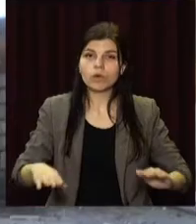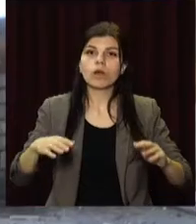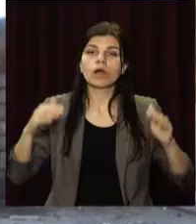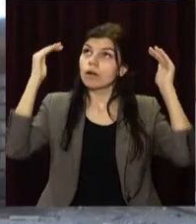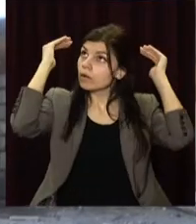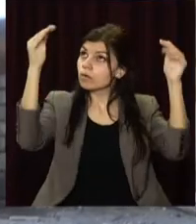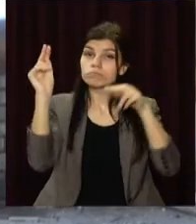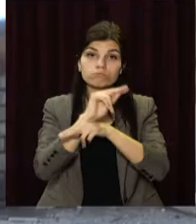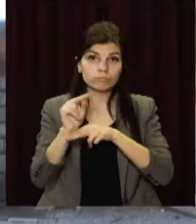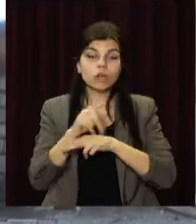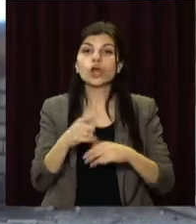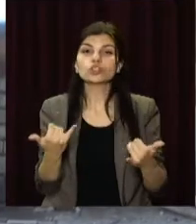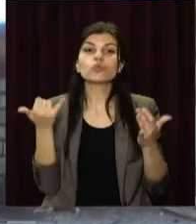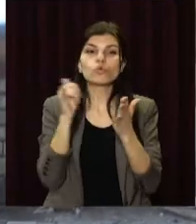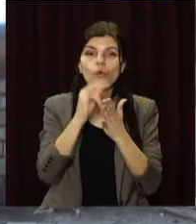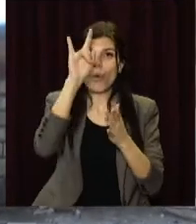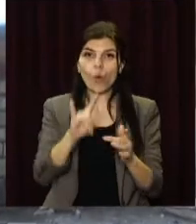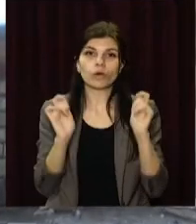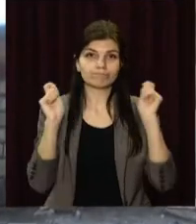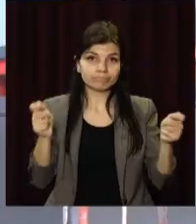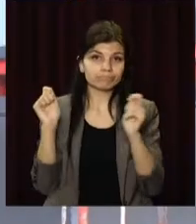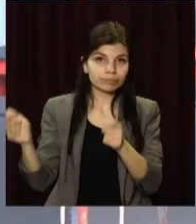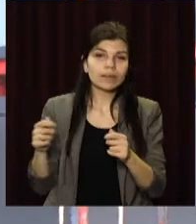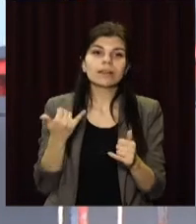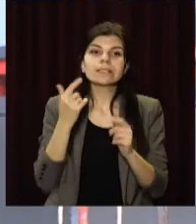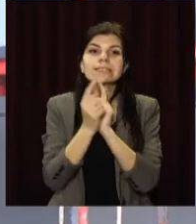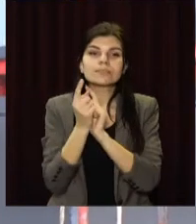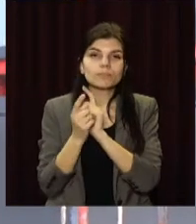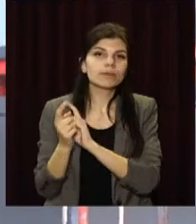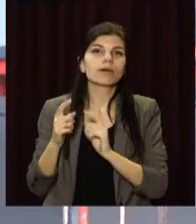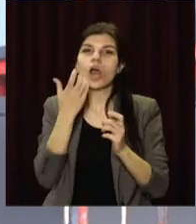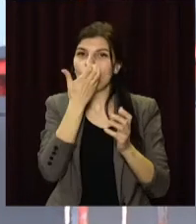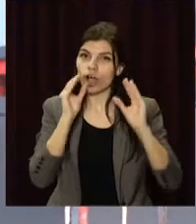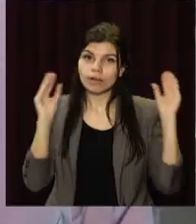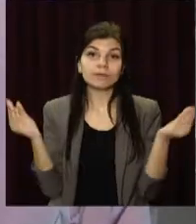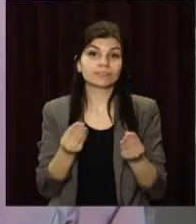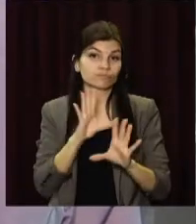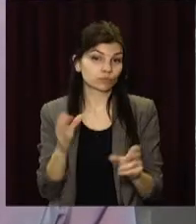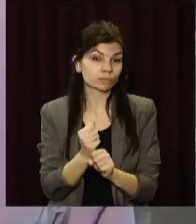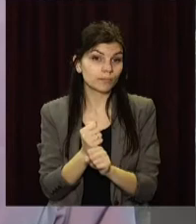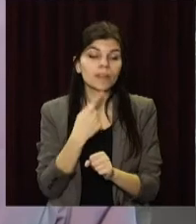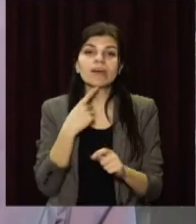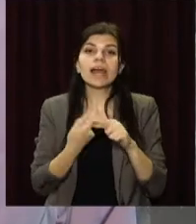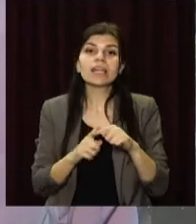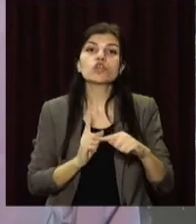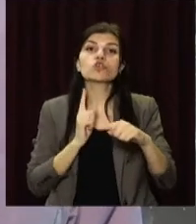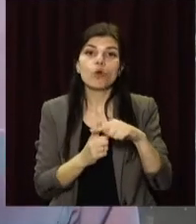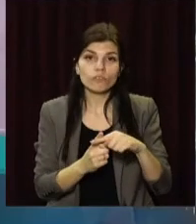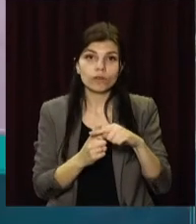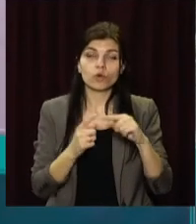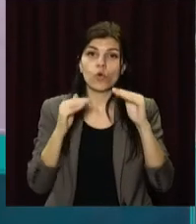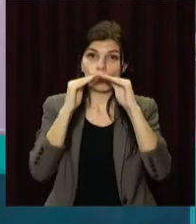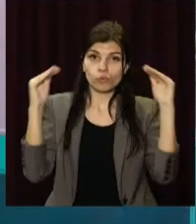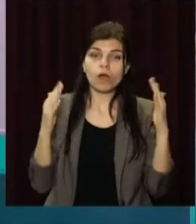покрівлю. Зараз ремонтники встановлюють металопластикові вікна, міняють комунікації та утеплюють фасад. Це додаткова будівля, яка